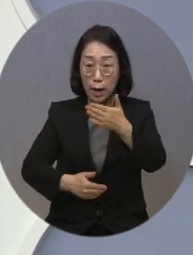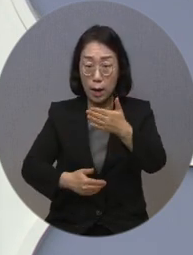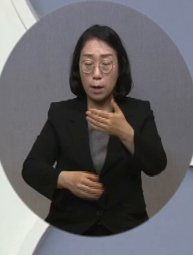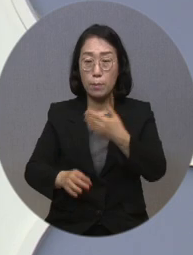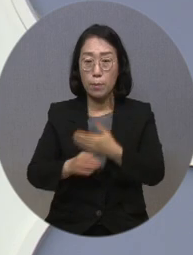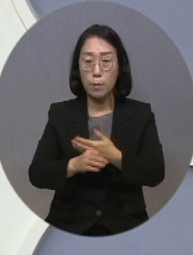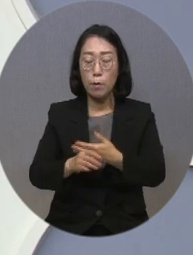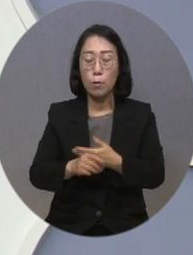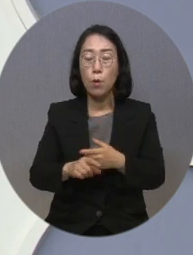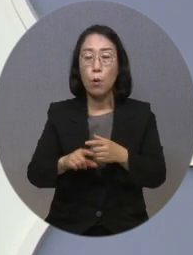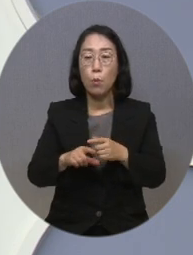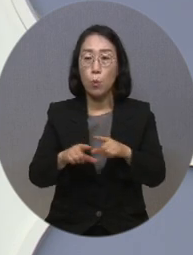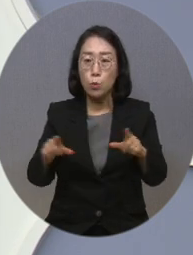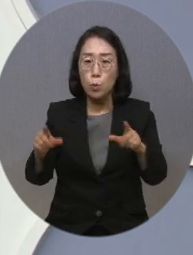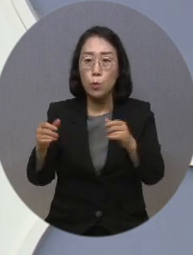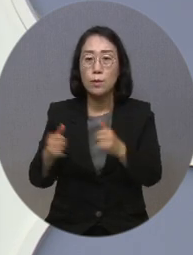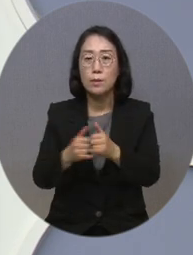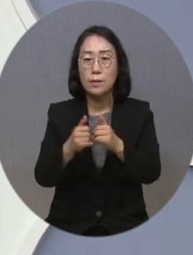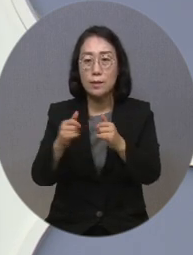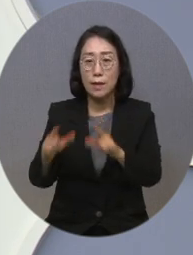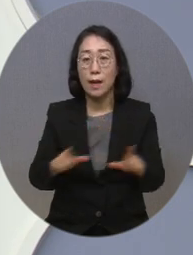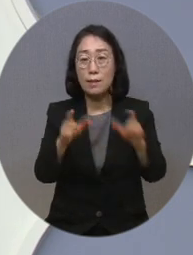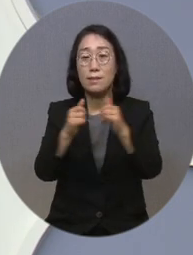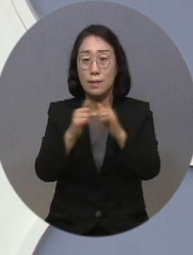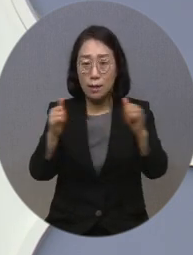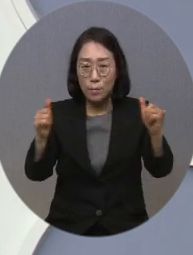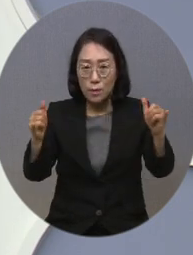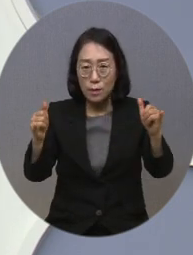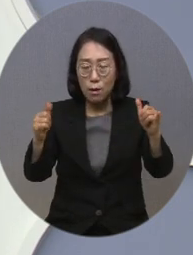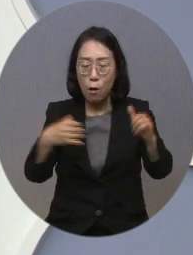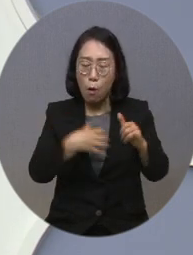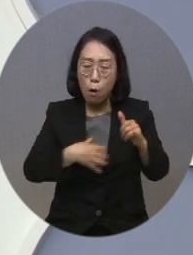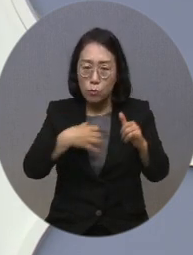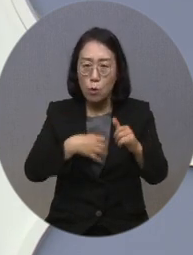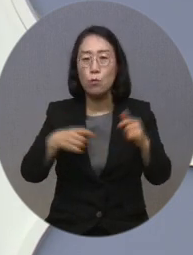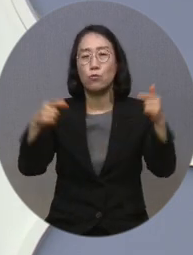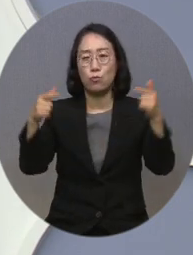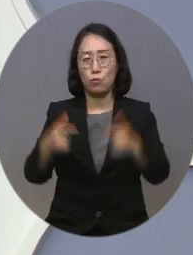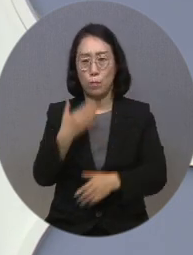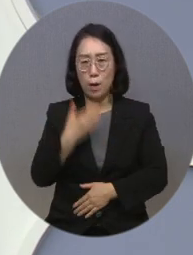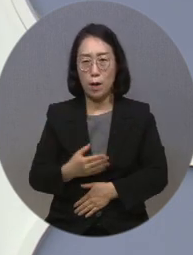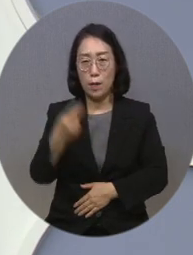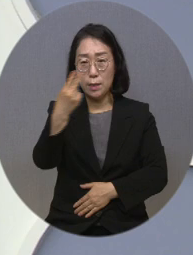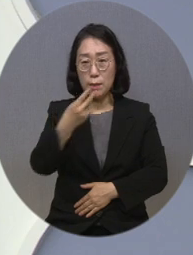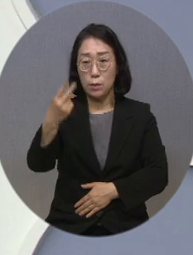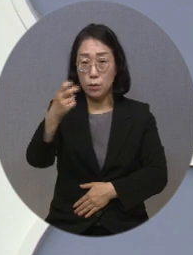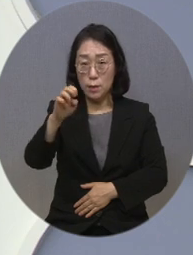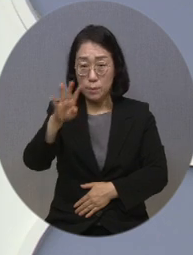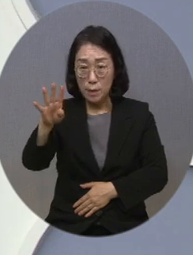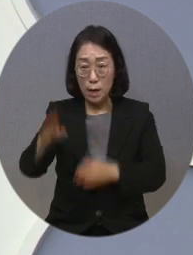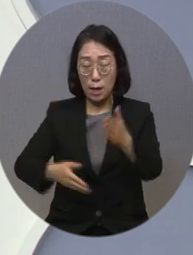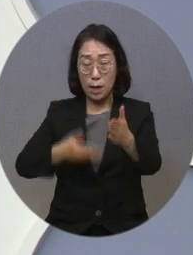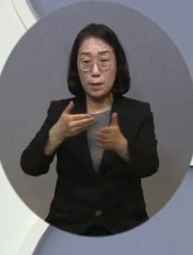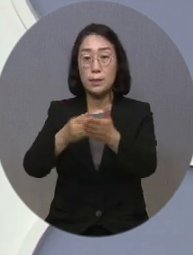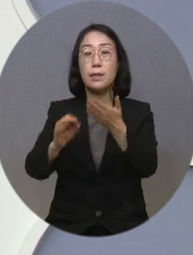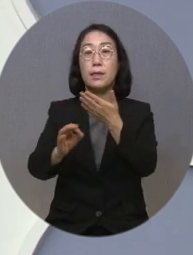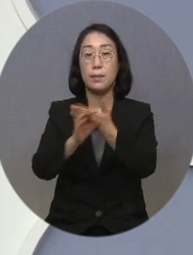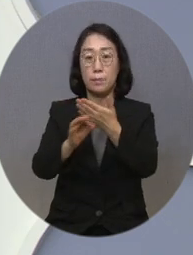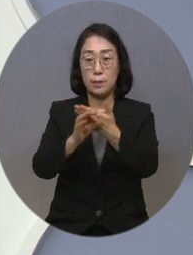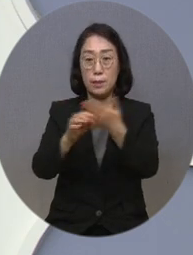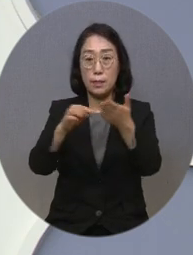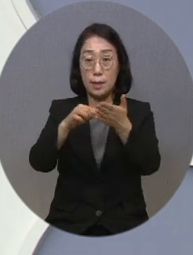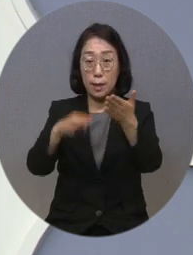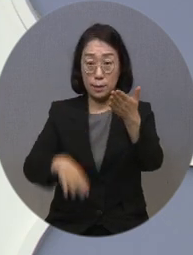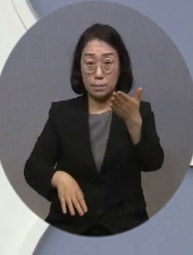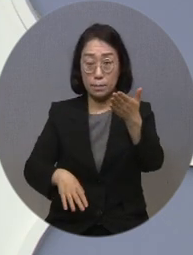아무래도 서민들의 주름살이 펴지지 않을까. 그래서 2024년까지 한시적으로 유류세를 낮추는 거,